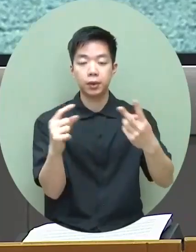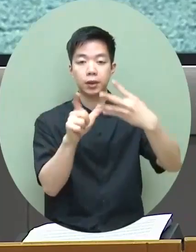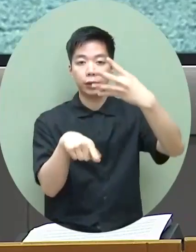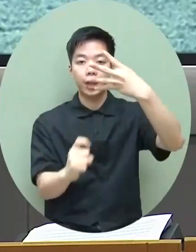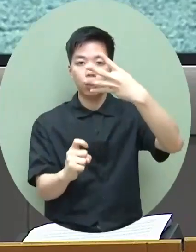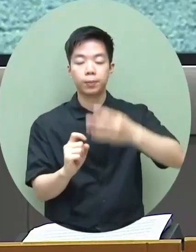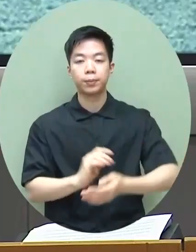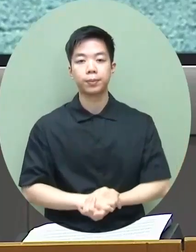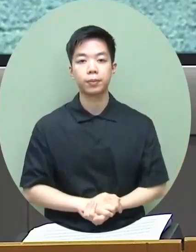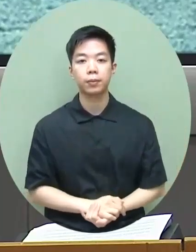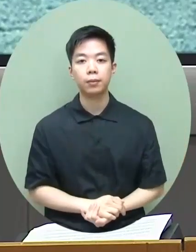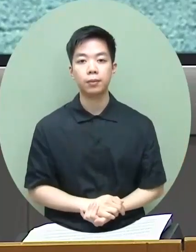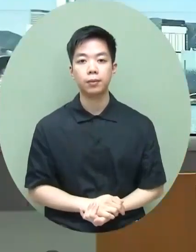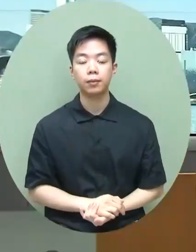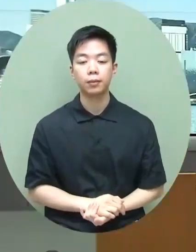我哋答埋最後嗰位。